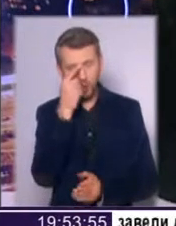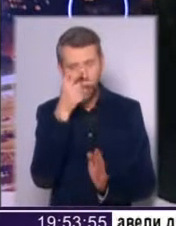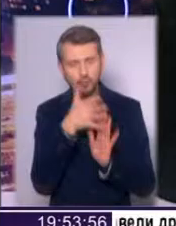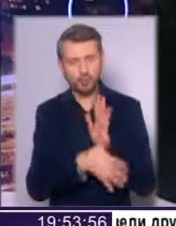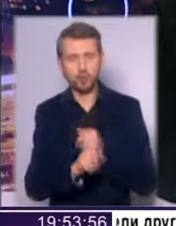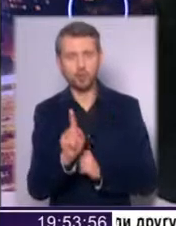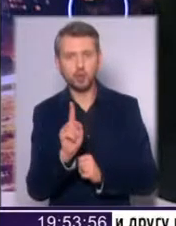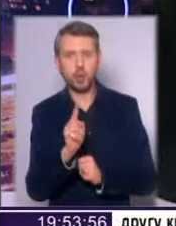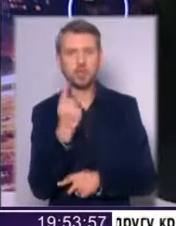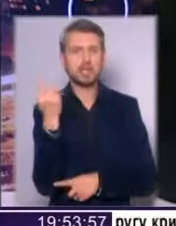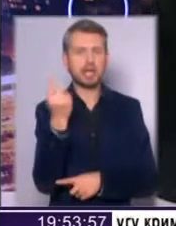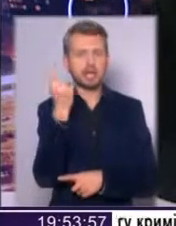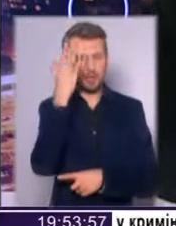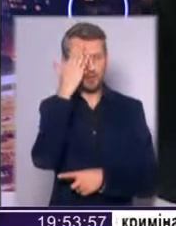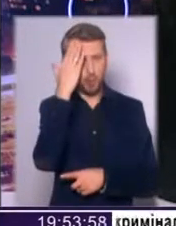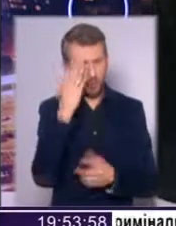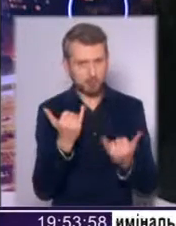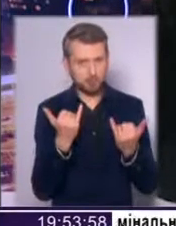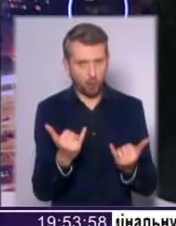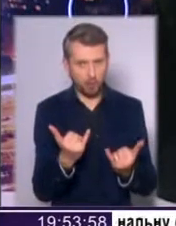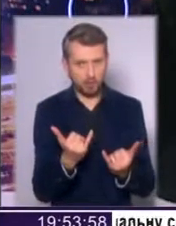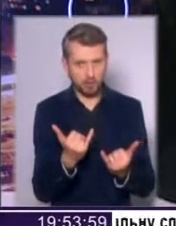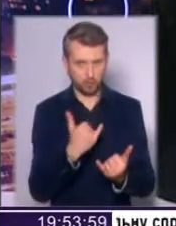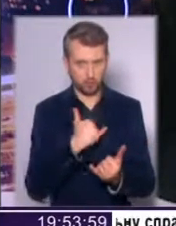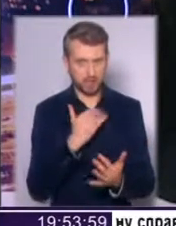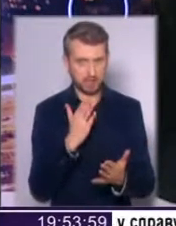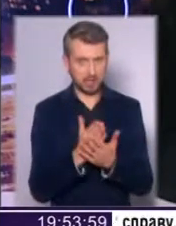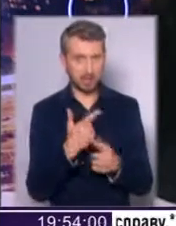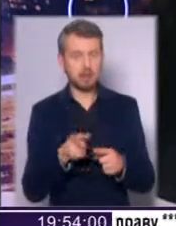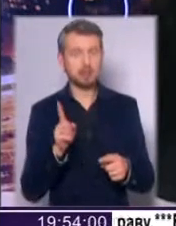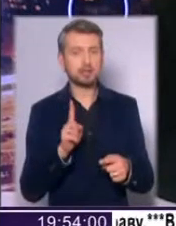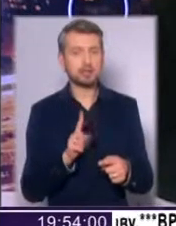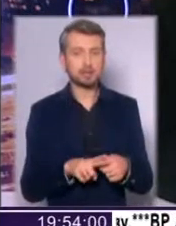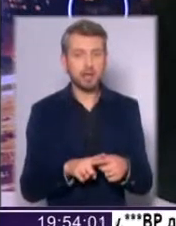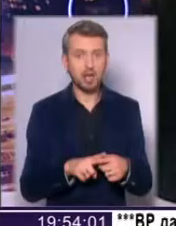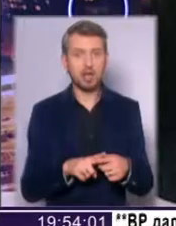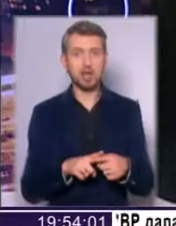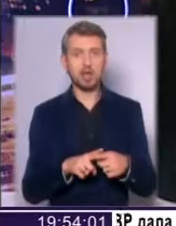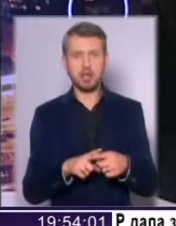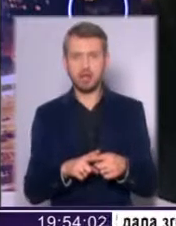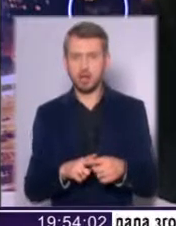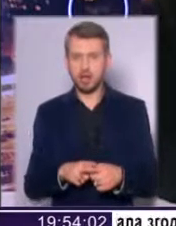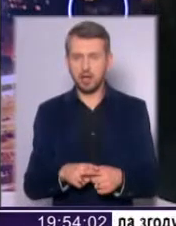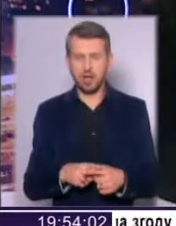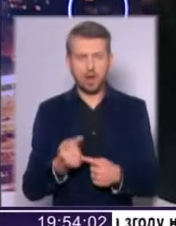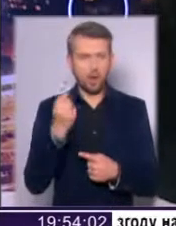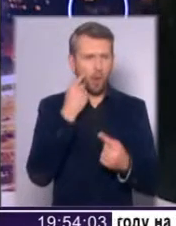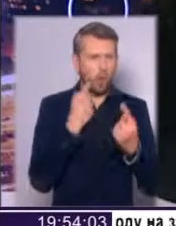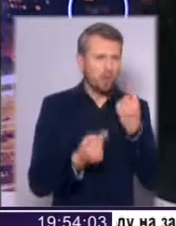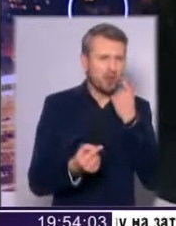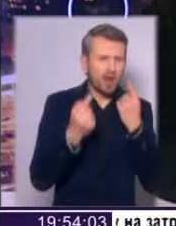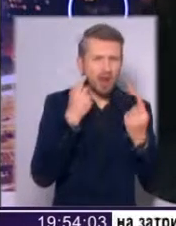розуміють, що єдиний спосіб сьогодні, який у нас всіх є, це зібрати в кулак всі образи одне на